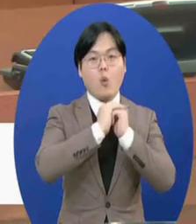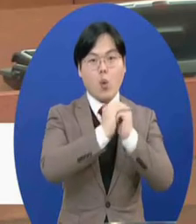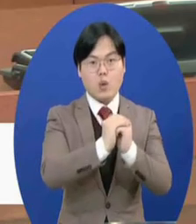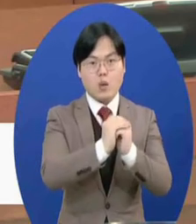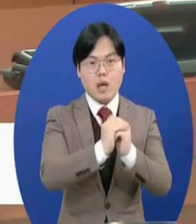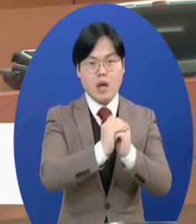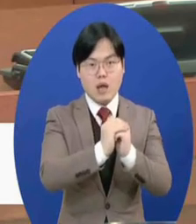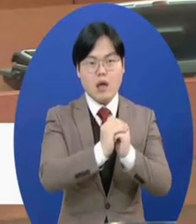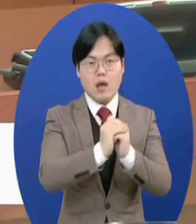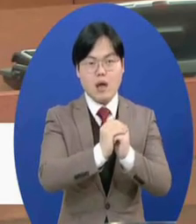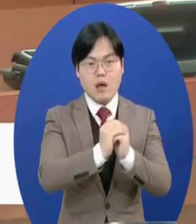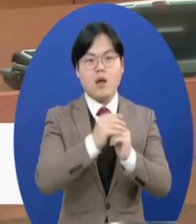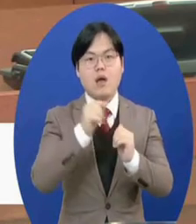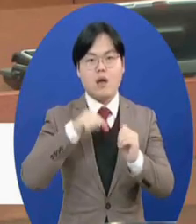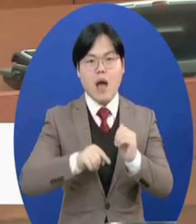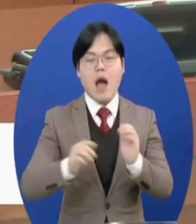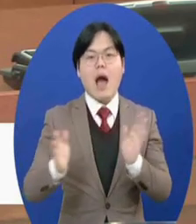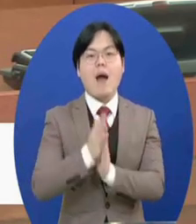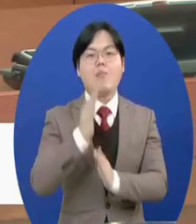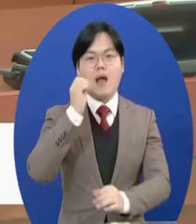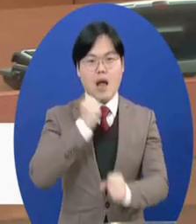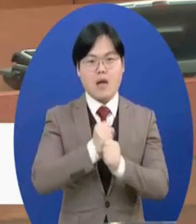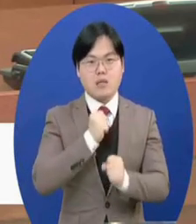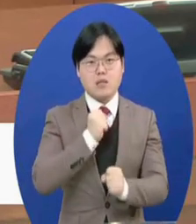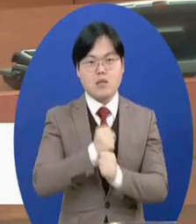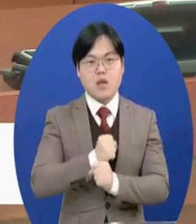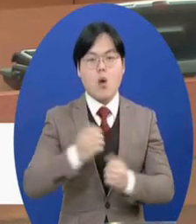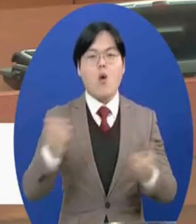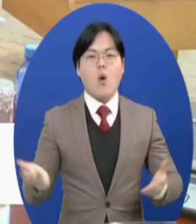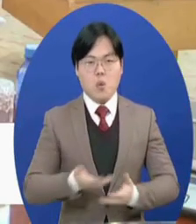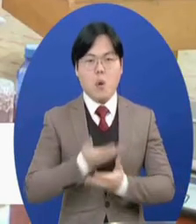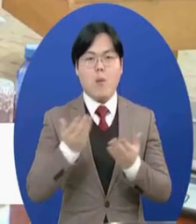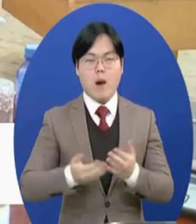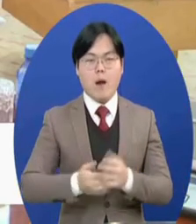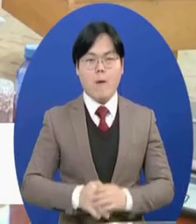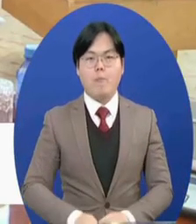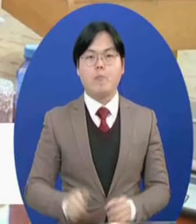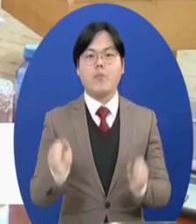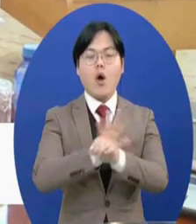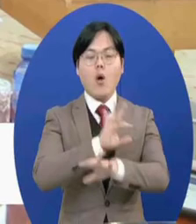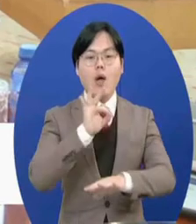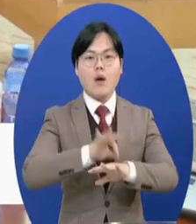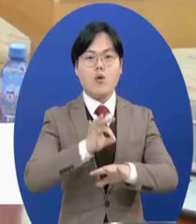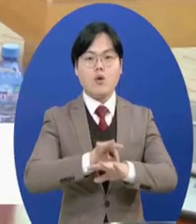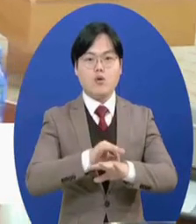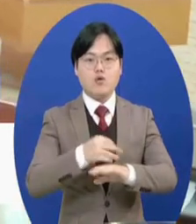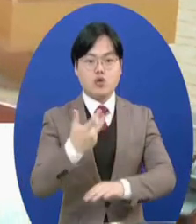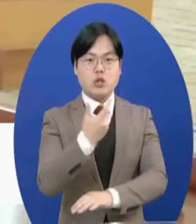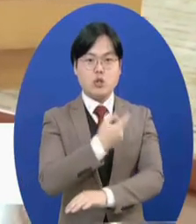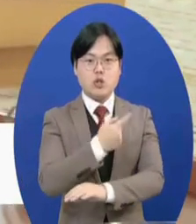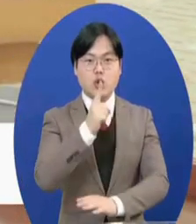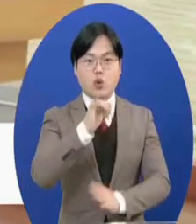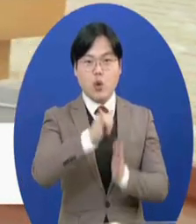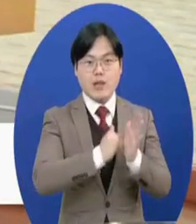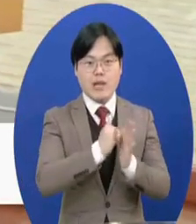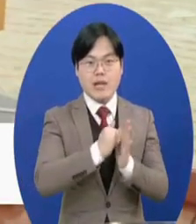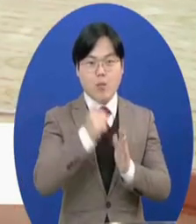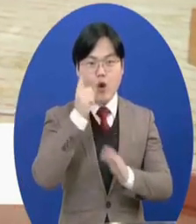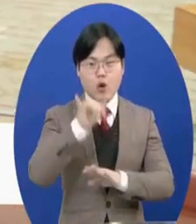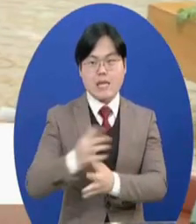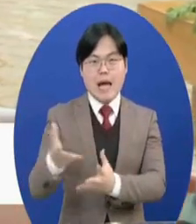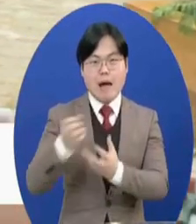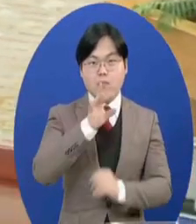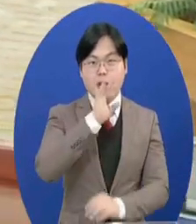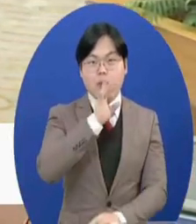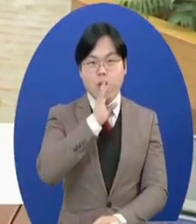ингэж хэвшүүлж ажиллахыг уриалж байна. COVID-19 эсрэг вакциныг 1-р улирлалтад багтааж оруулж ирнэ. Хүн амын